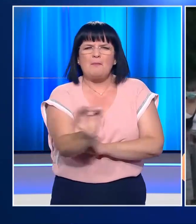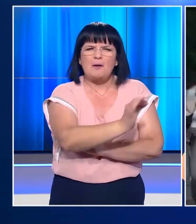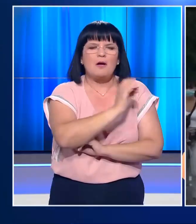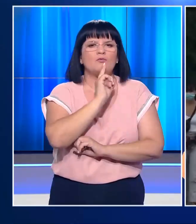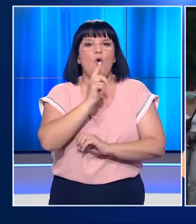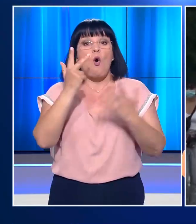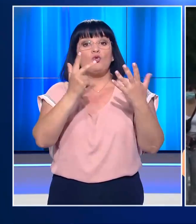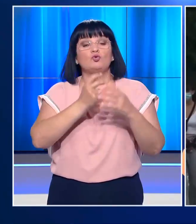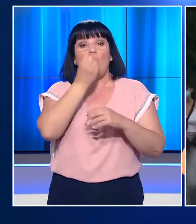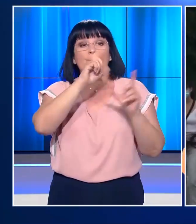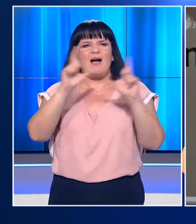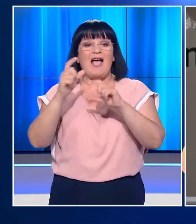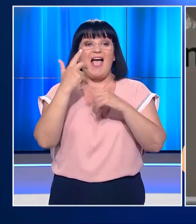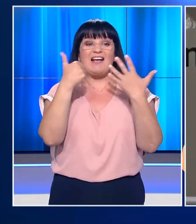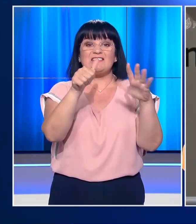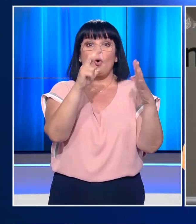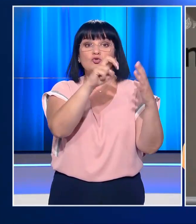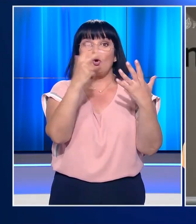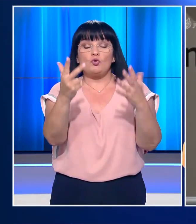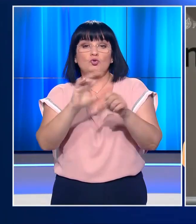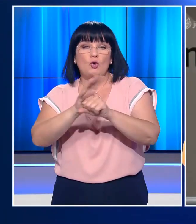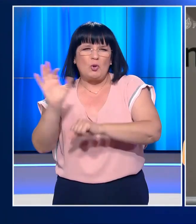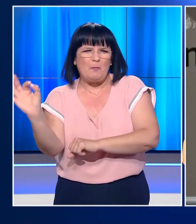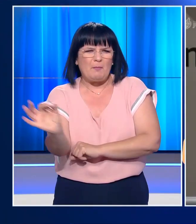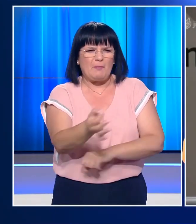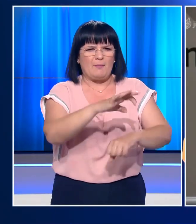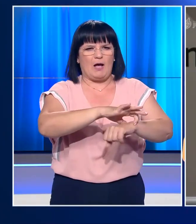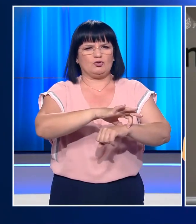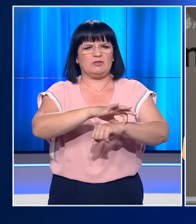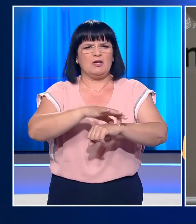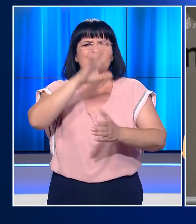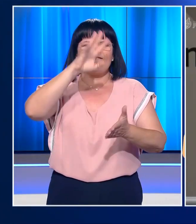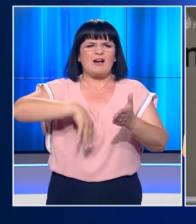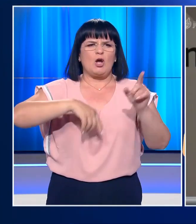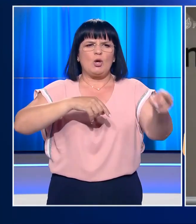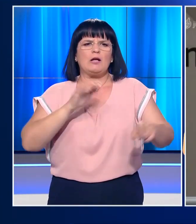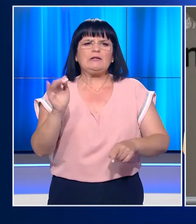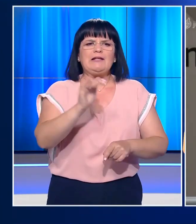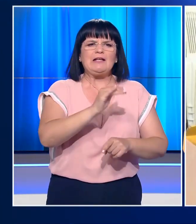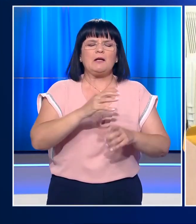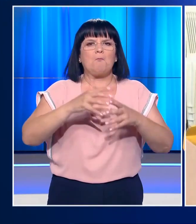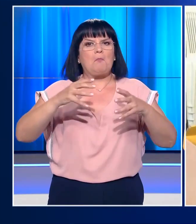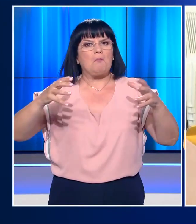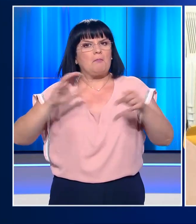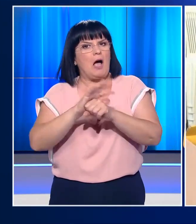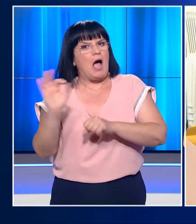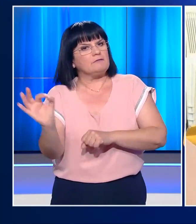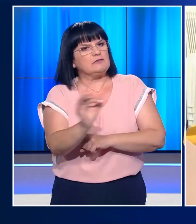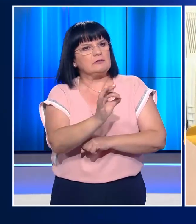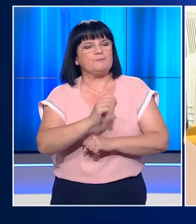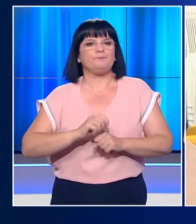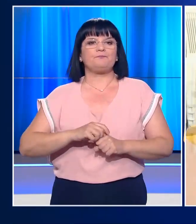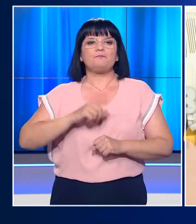Μαΐου, 628. Sabeu que a Barcelona ya fa días que estem alertant de l'augment de contagis.